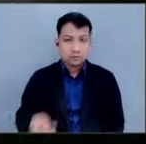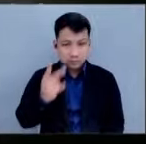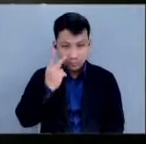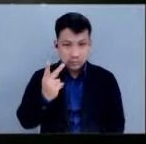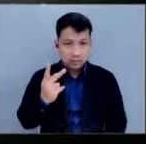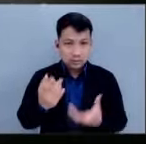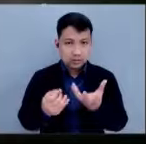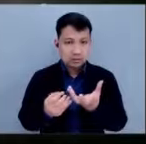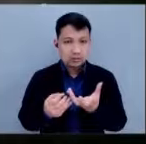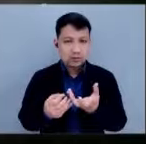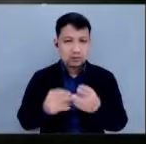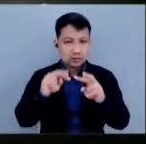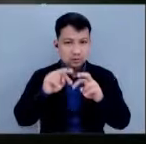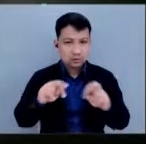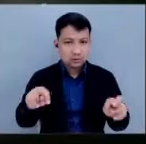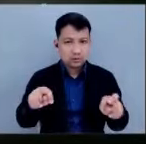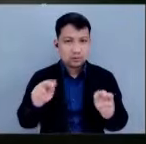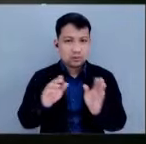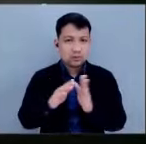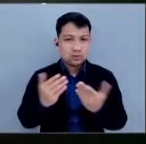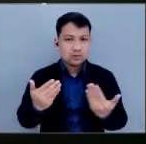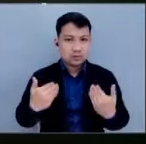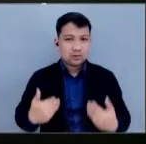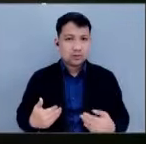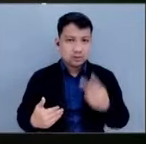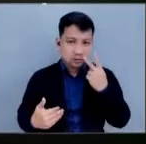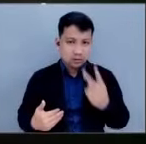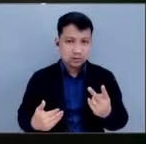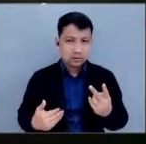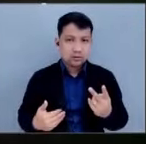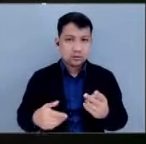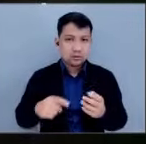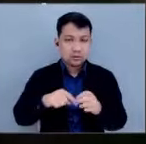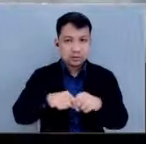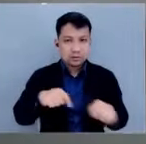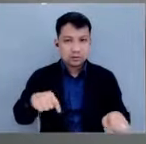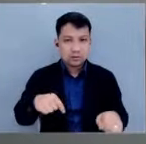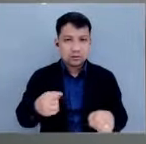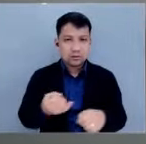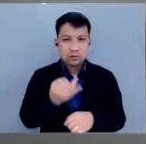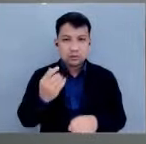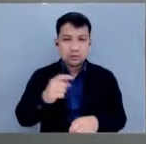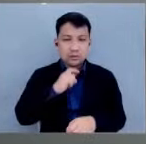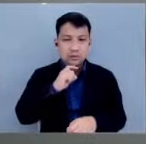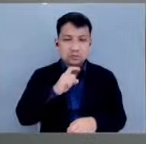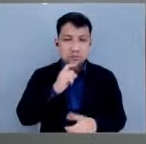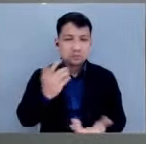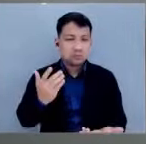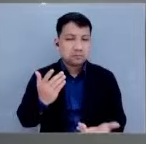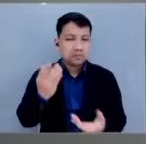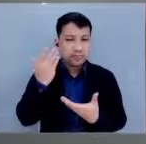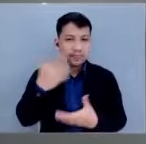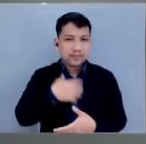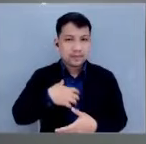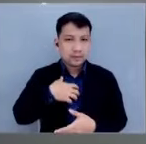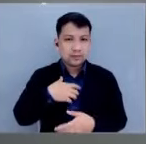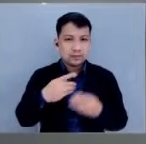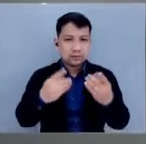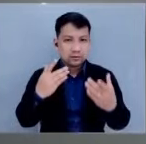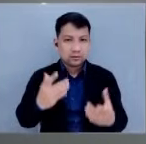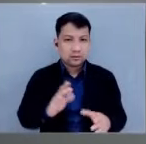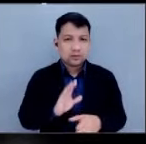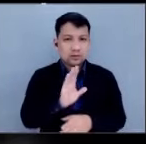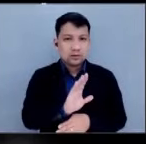Nang inspeksyonin ang bag ng lalaki, natagpuan ang isang ice pick at piraso ng bakal. Hindi na nagsampa ng reklamo ang driver ng bus laban sa